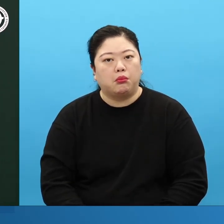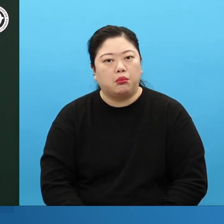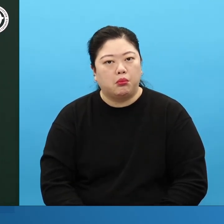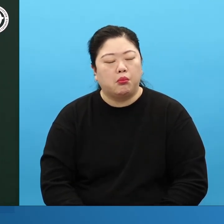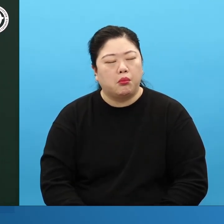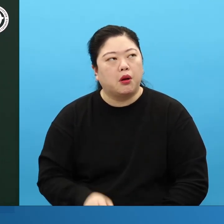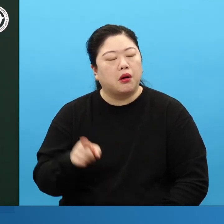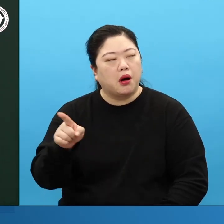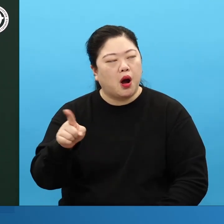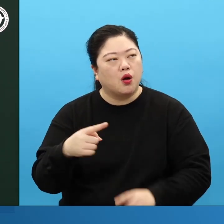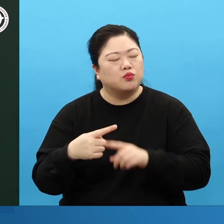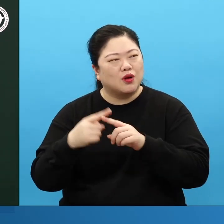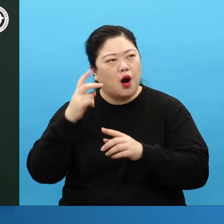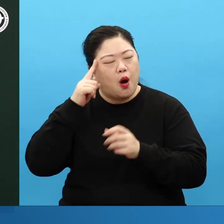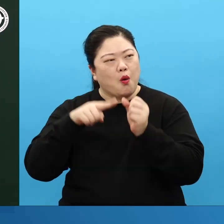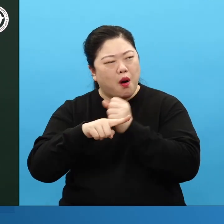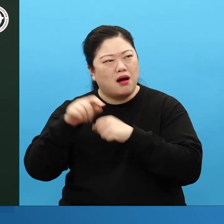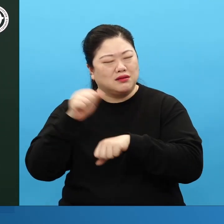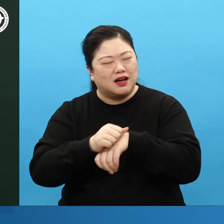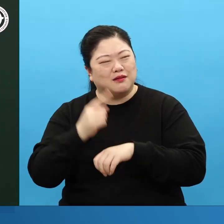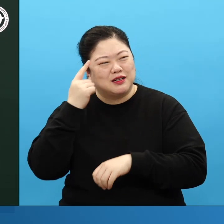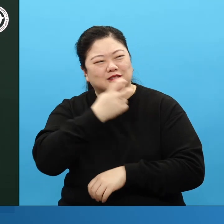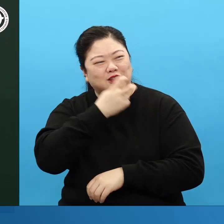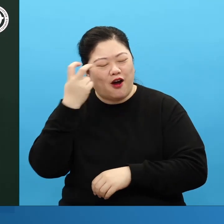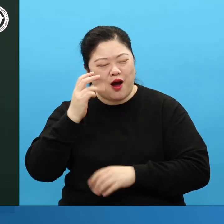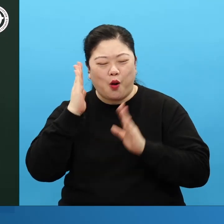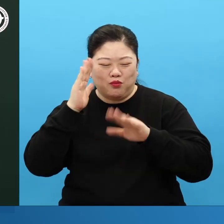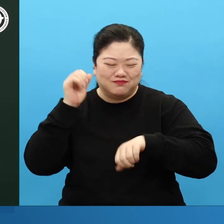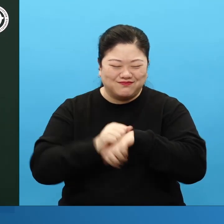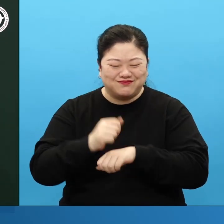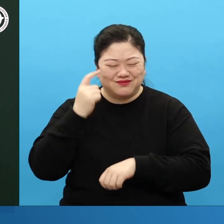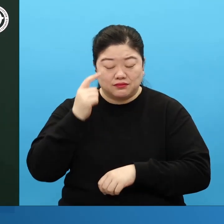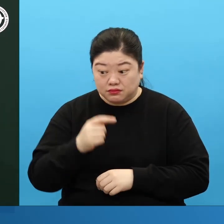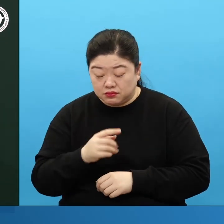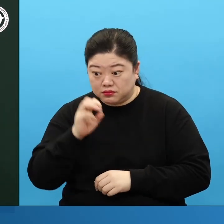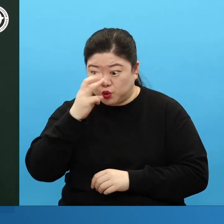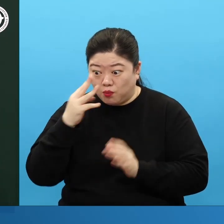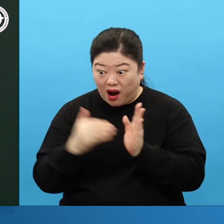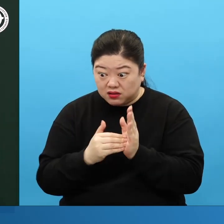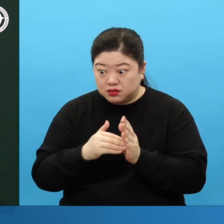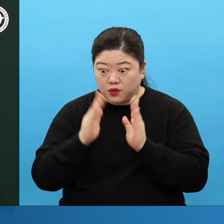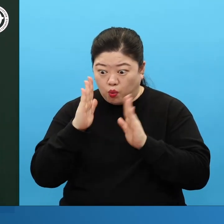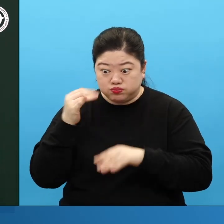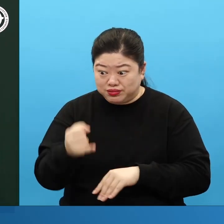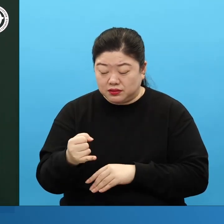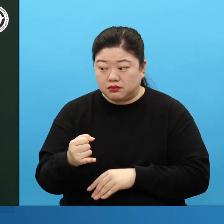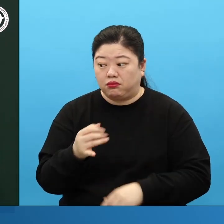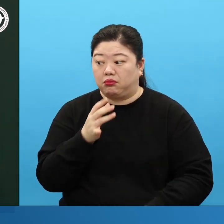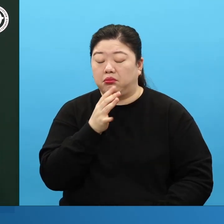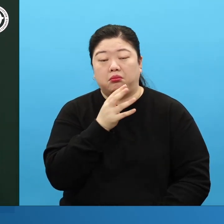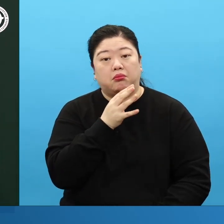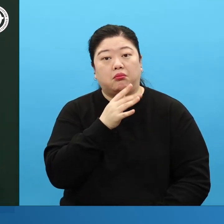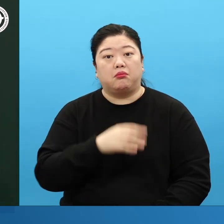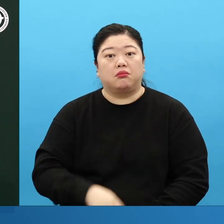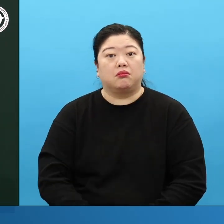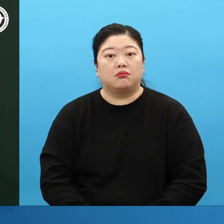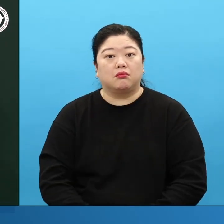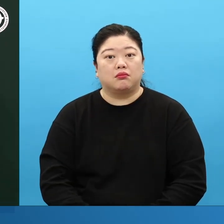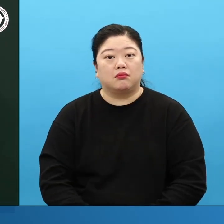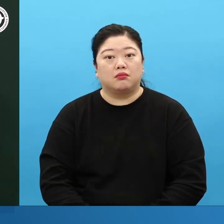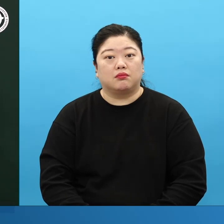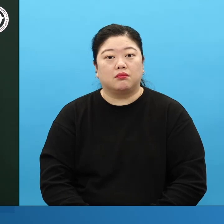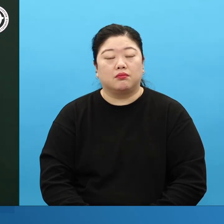ese contenido y yo dije, esto fue 이게 así. 굉장히 이게 각인되죠. Esto es algo que se graba. 뿌리 체질은 나중 얘기입니다. 각인이 뭐 됐냐가